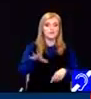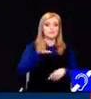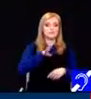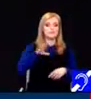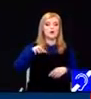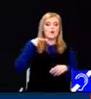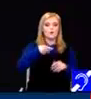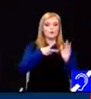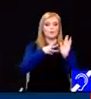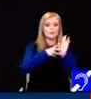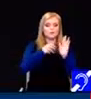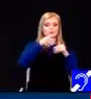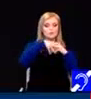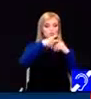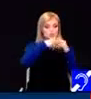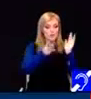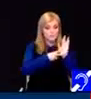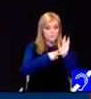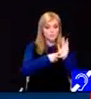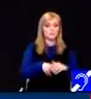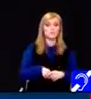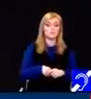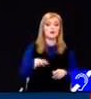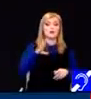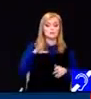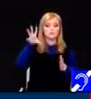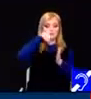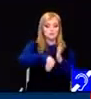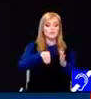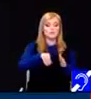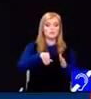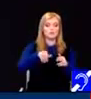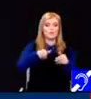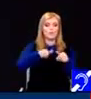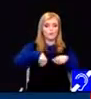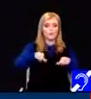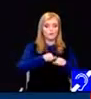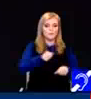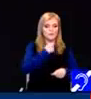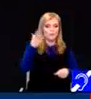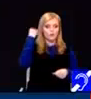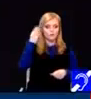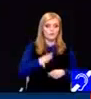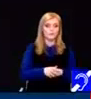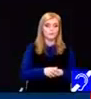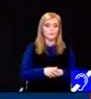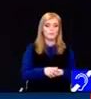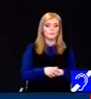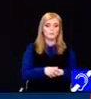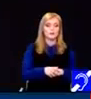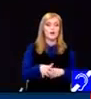în 1917, aveau să se întrunească în acel comitet al militarilor moldoveni care au proclamat autonomia